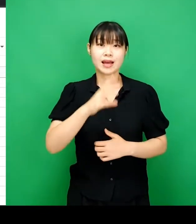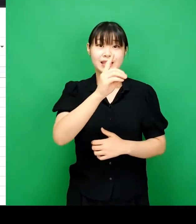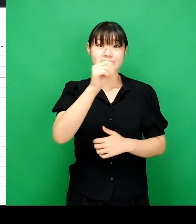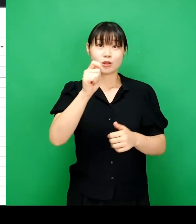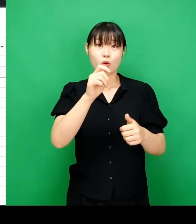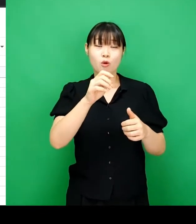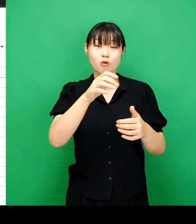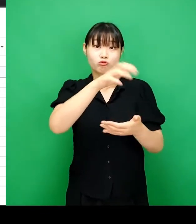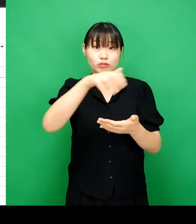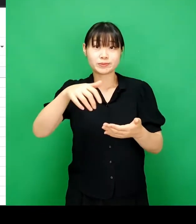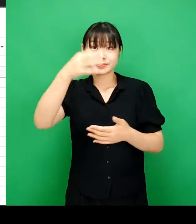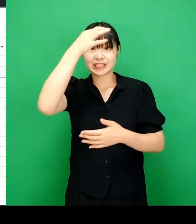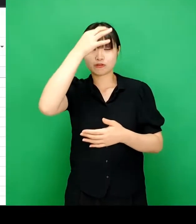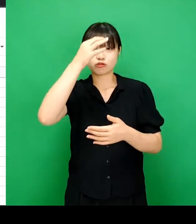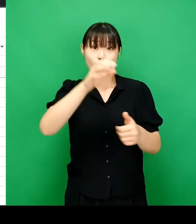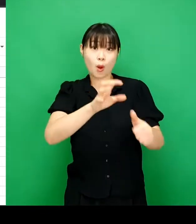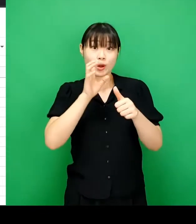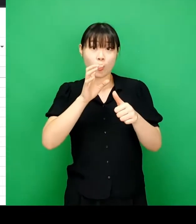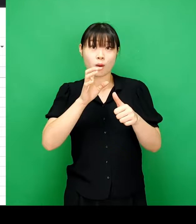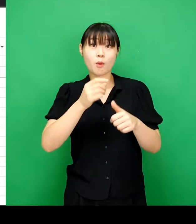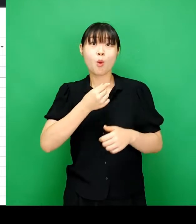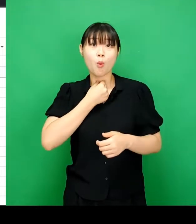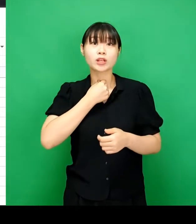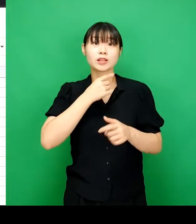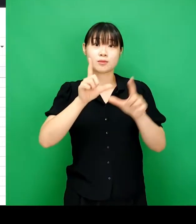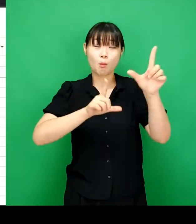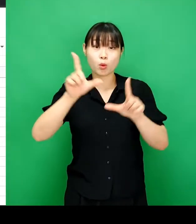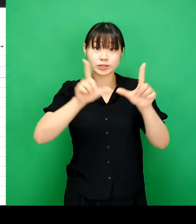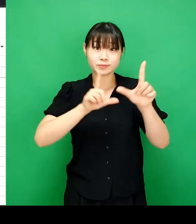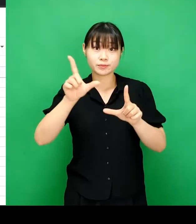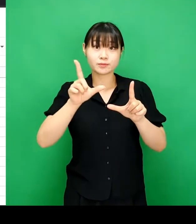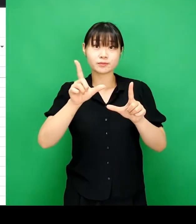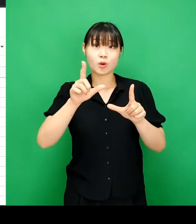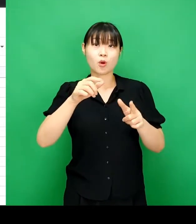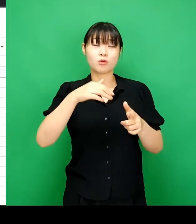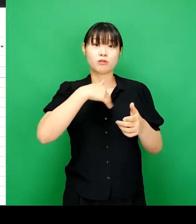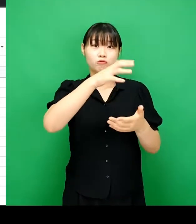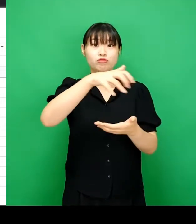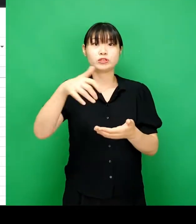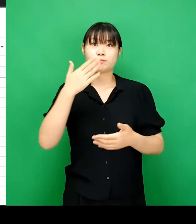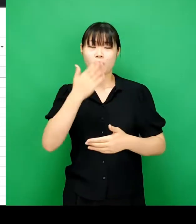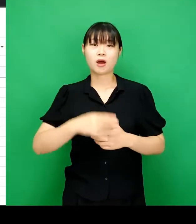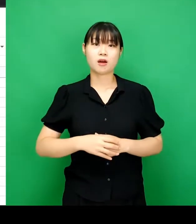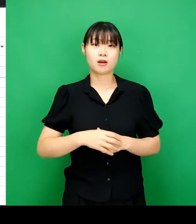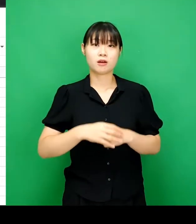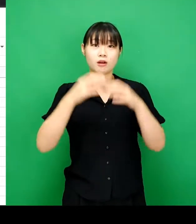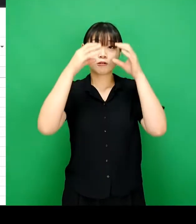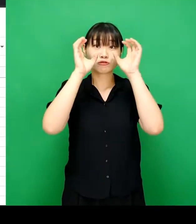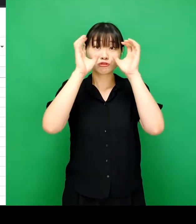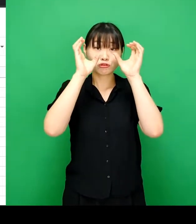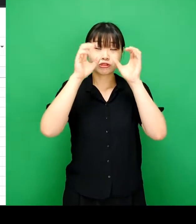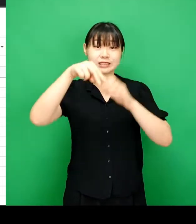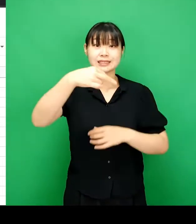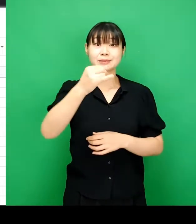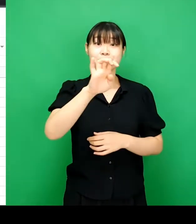용이합니다. 데이터 수집 기술을 활용하면 원하는 형태로 데이터를 수집할 수